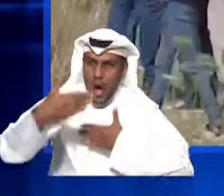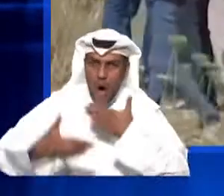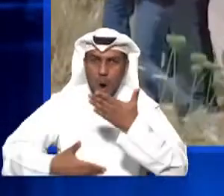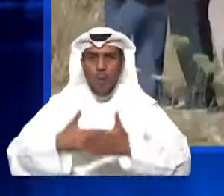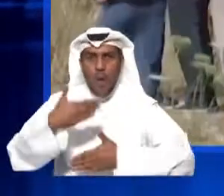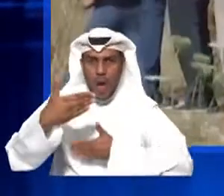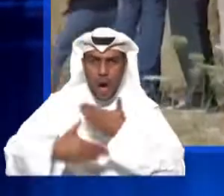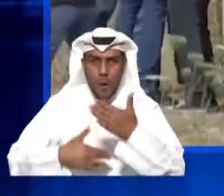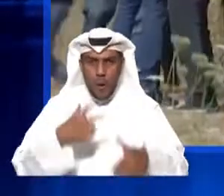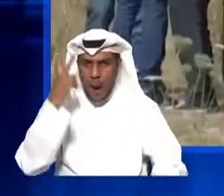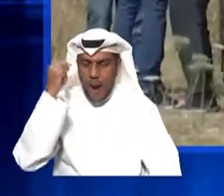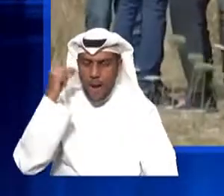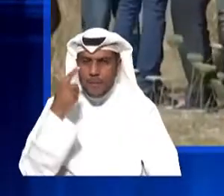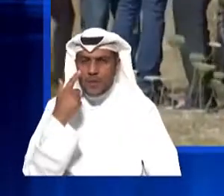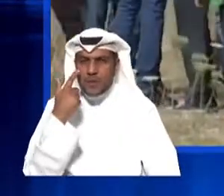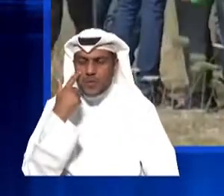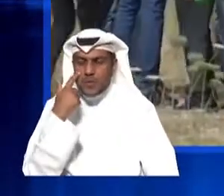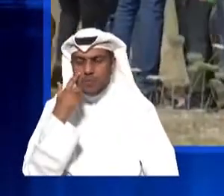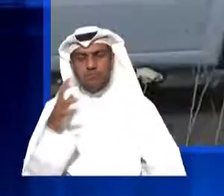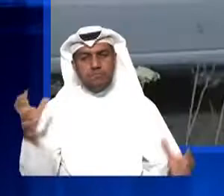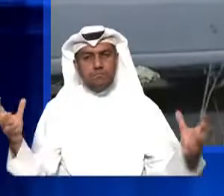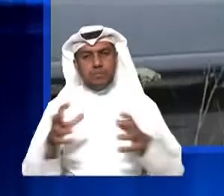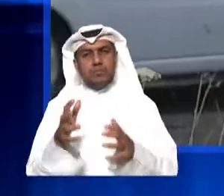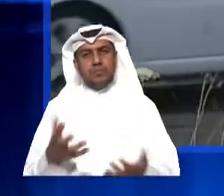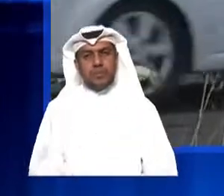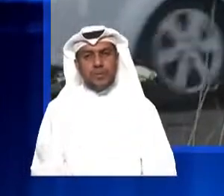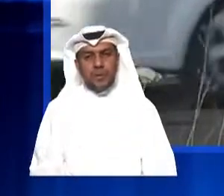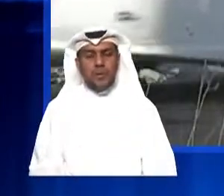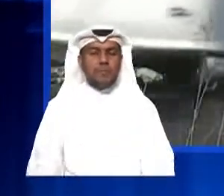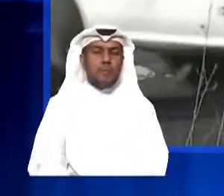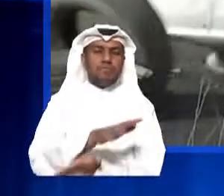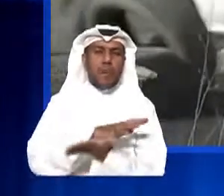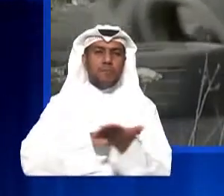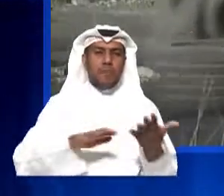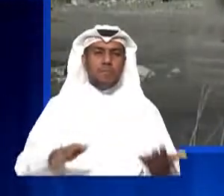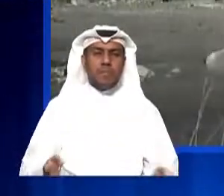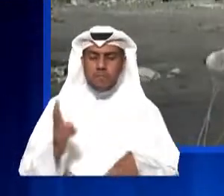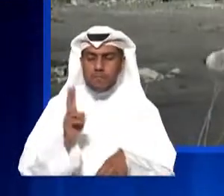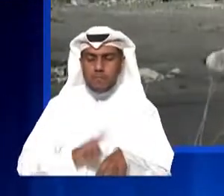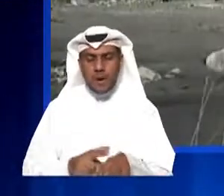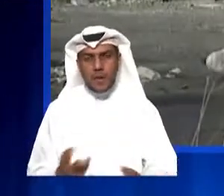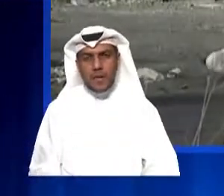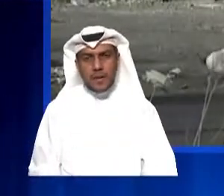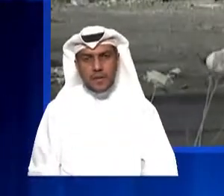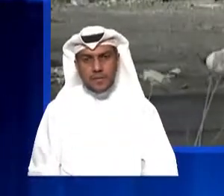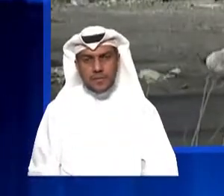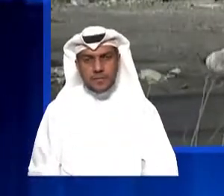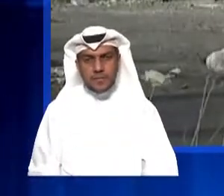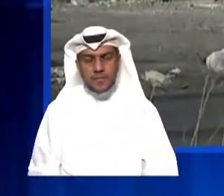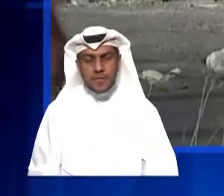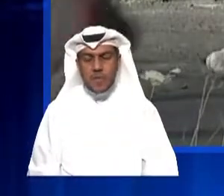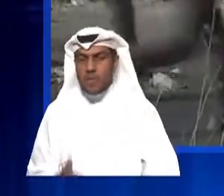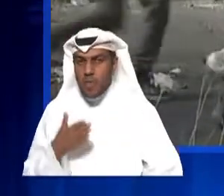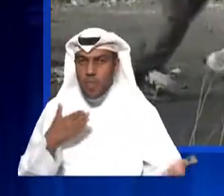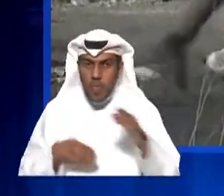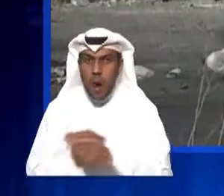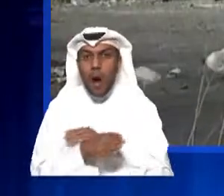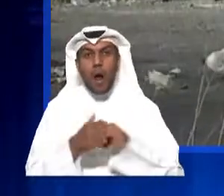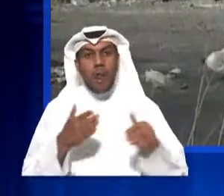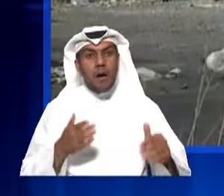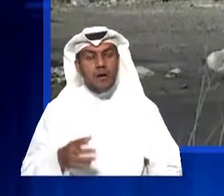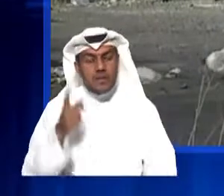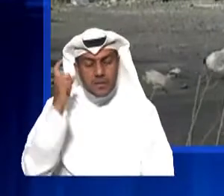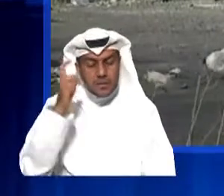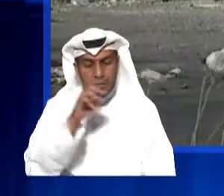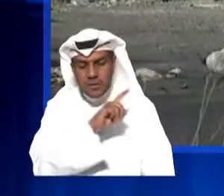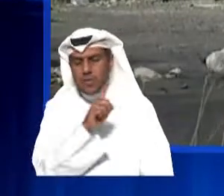والمؤيدين للقضية الفلسطينية من الإسرائيليين والأجانب وأيضا من أهالي مدينة القدس من الدخول للتضامن مع أهالي